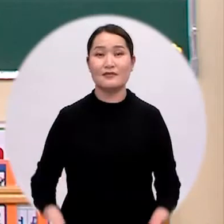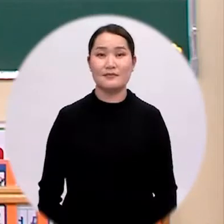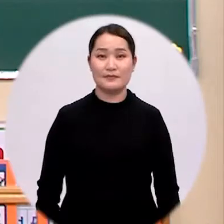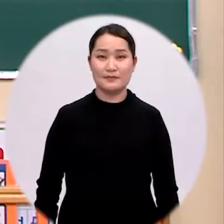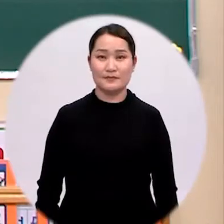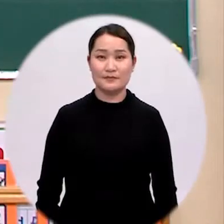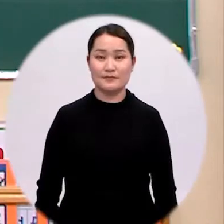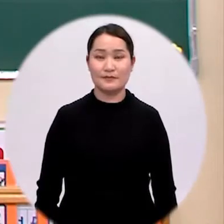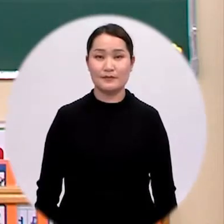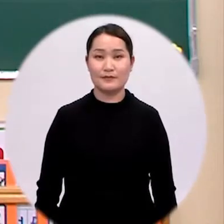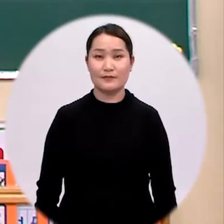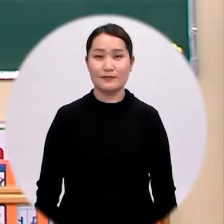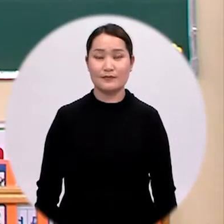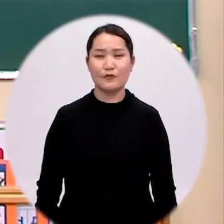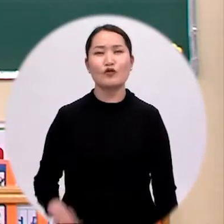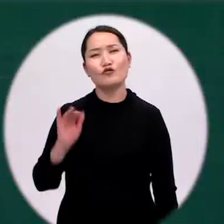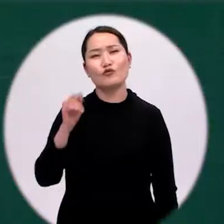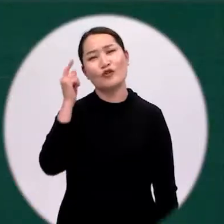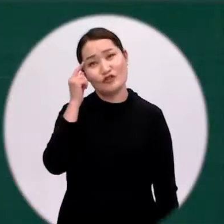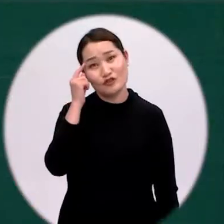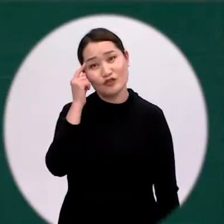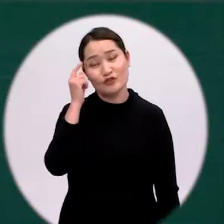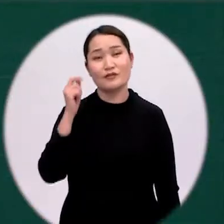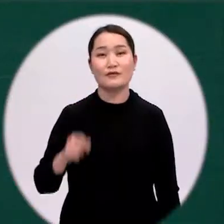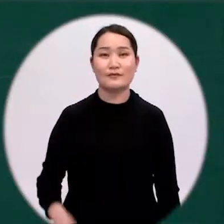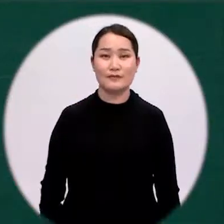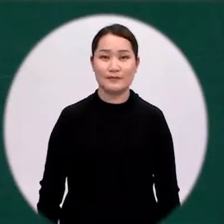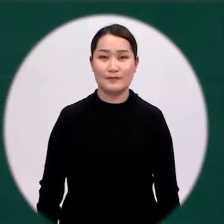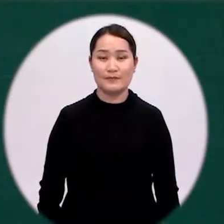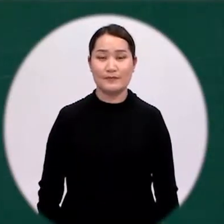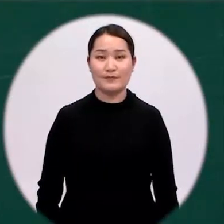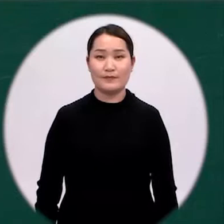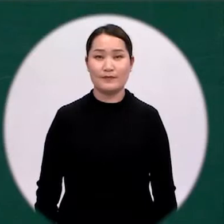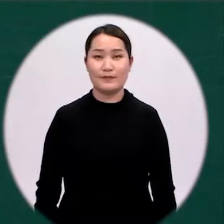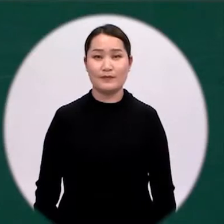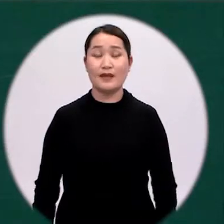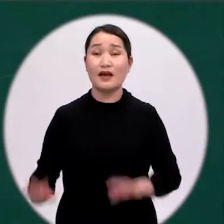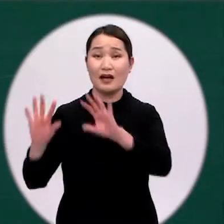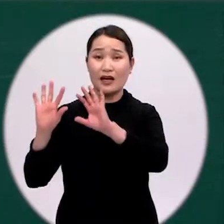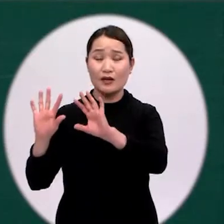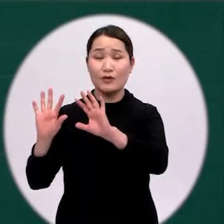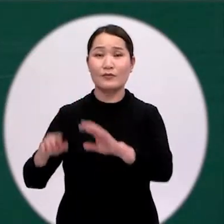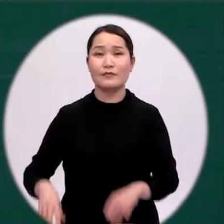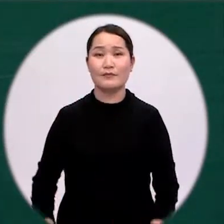бол хүүхдүүдээ? Та нар юу гэж бодож байна? За, 10 таар багшин задлаа. 10,